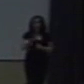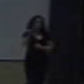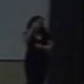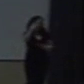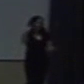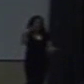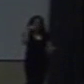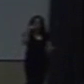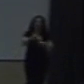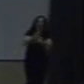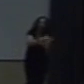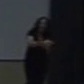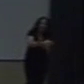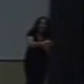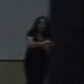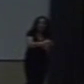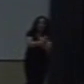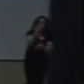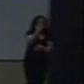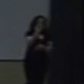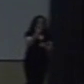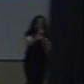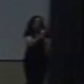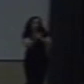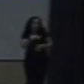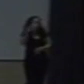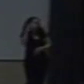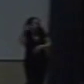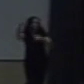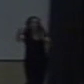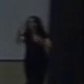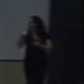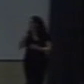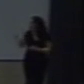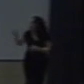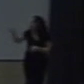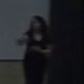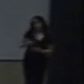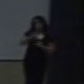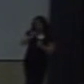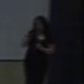d'Irlanda. I no t'ho prenguis malament, No, si no. No és personal, no? No.